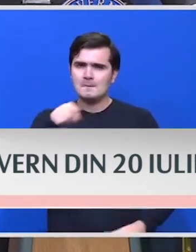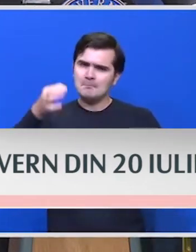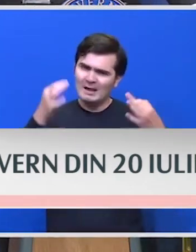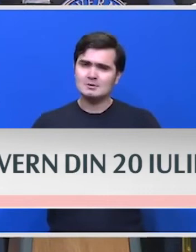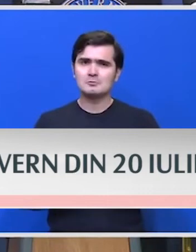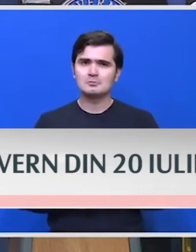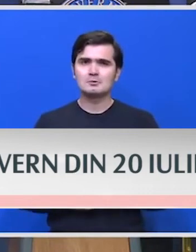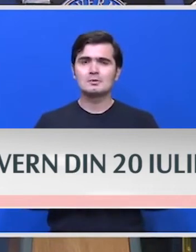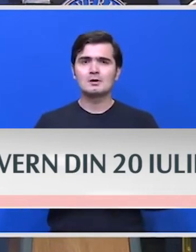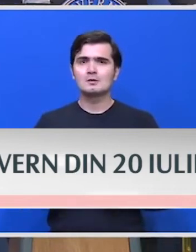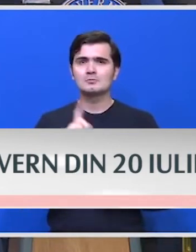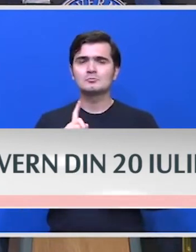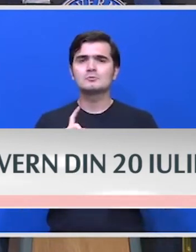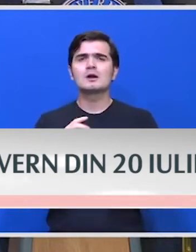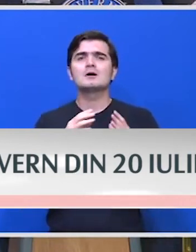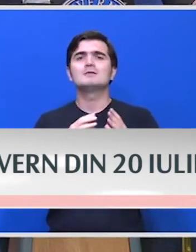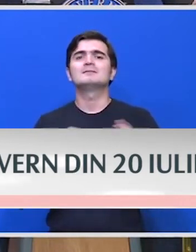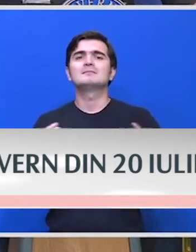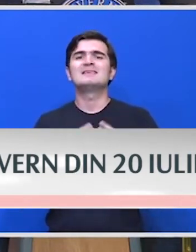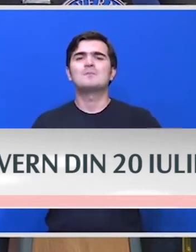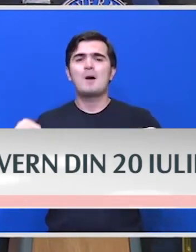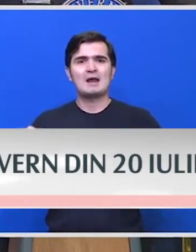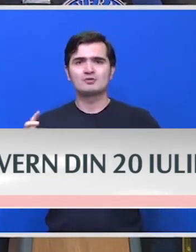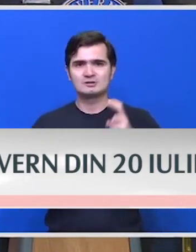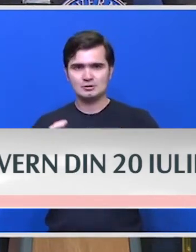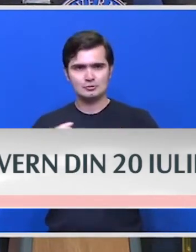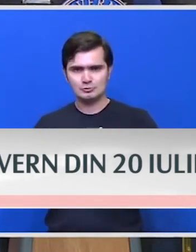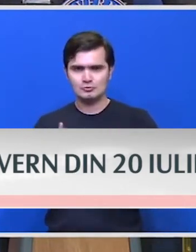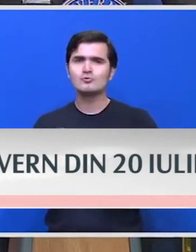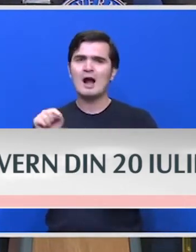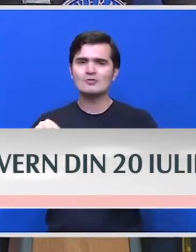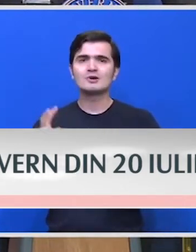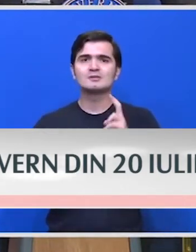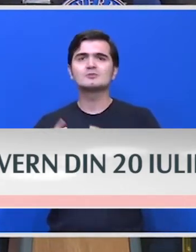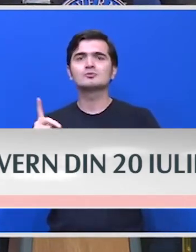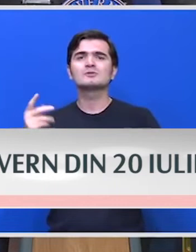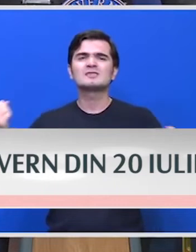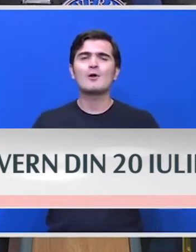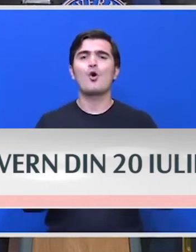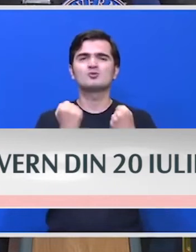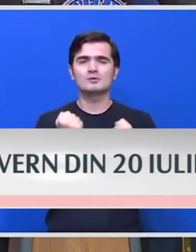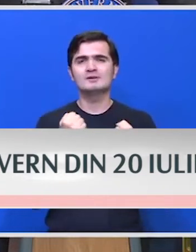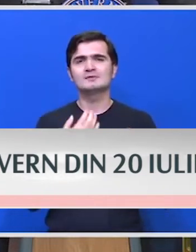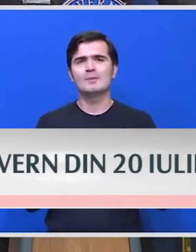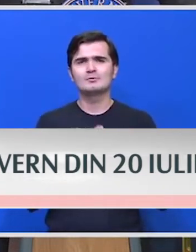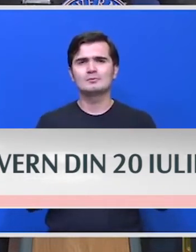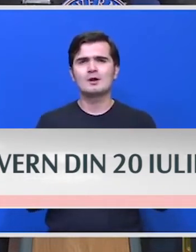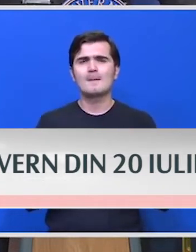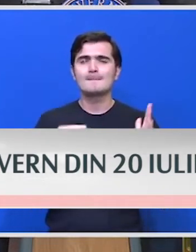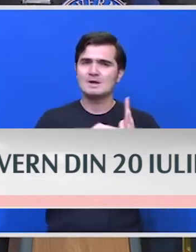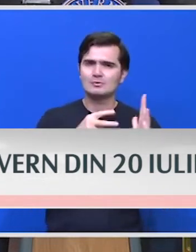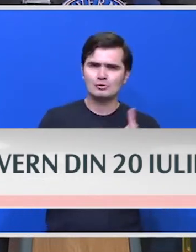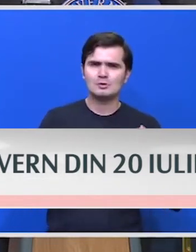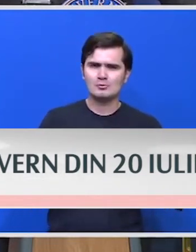că dispare această instituție, dar ea se va consolida. Pentru că modul în care sunt agregate la